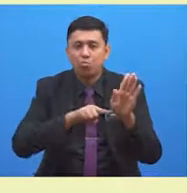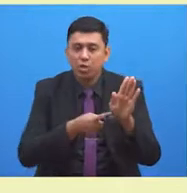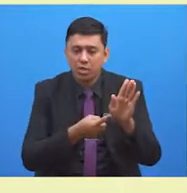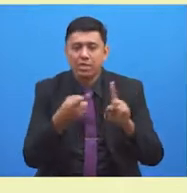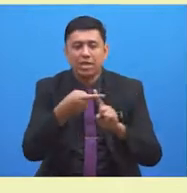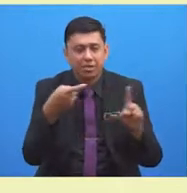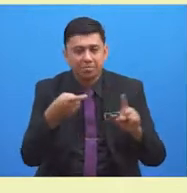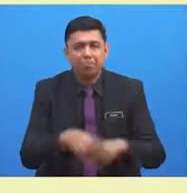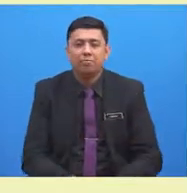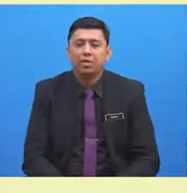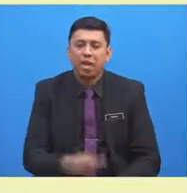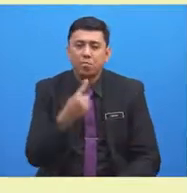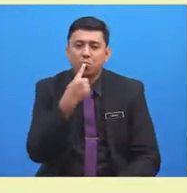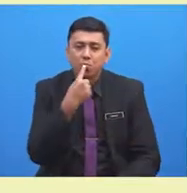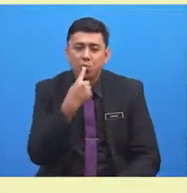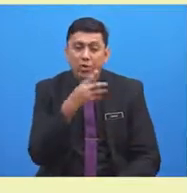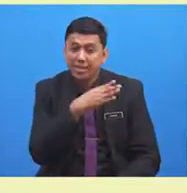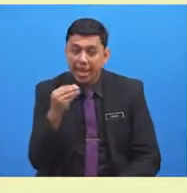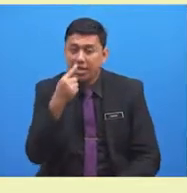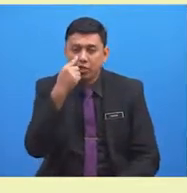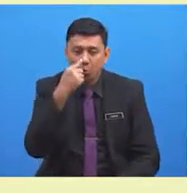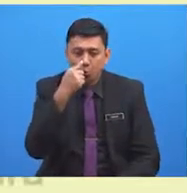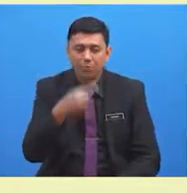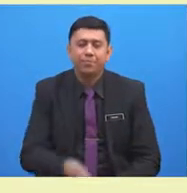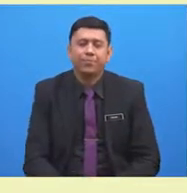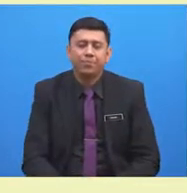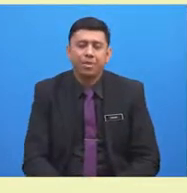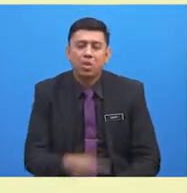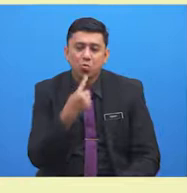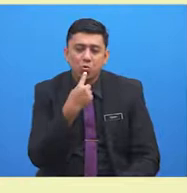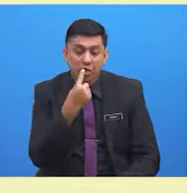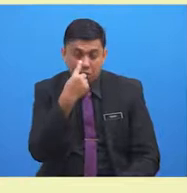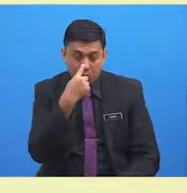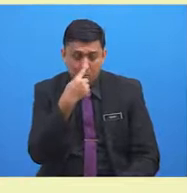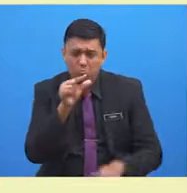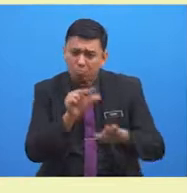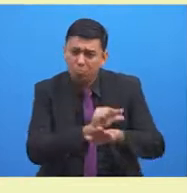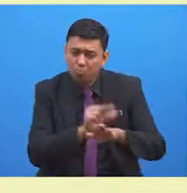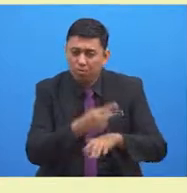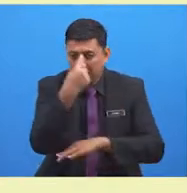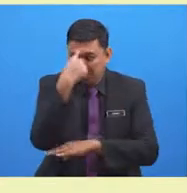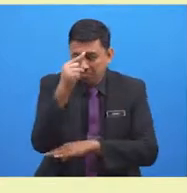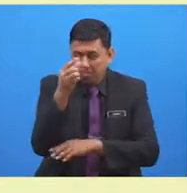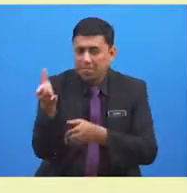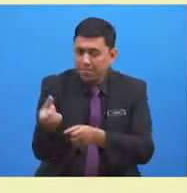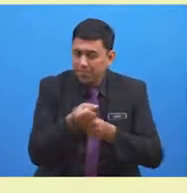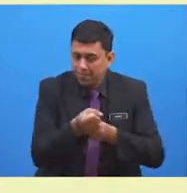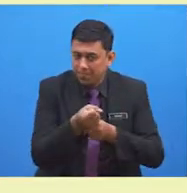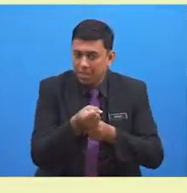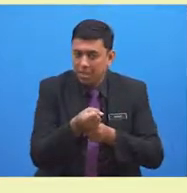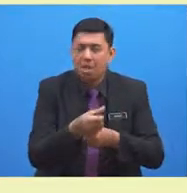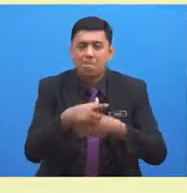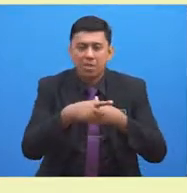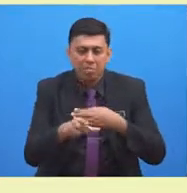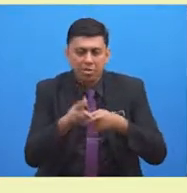dari mulut dan hidung. Mulut dan hidung digunakan untuk menarik dan